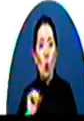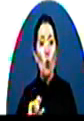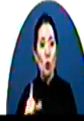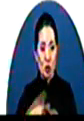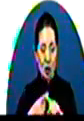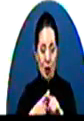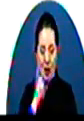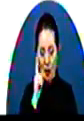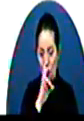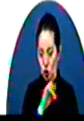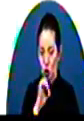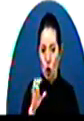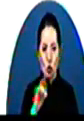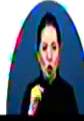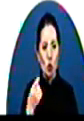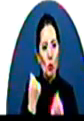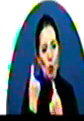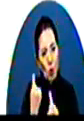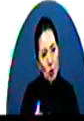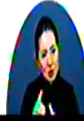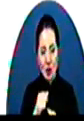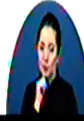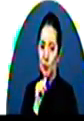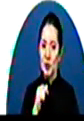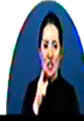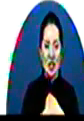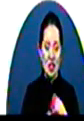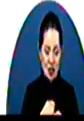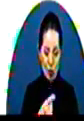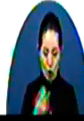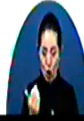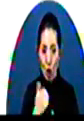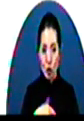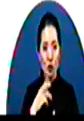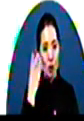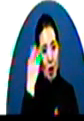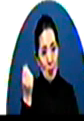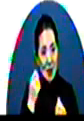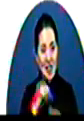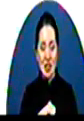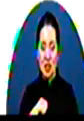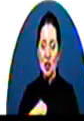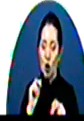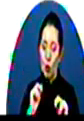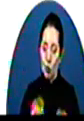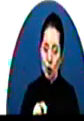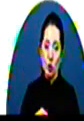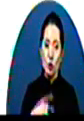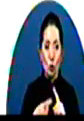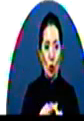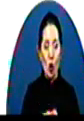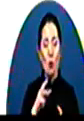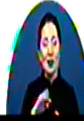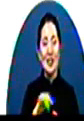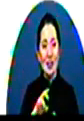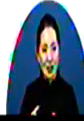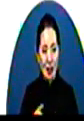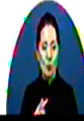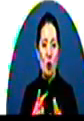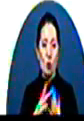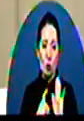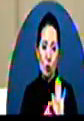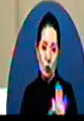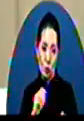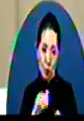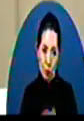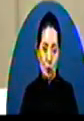үн мөнгө хүлээж суудаггүй жилийн дугуй орлоготой малчин иргэн болох талаар Монгол Ардын нам дорвитой мөрийн хөтөлбөр